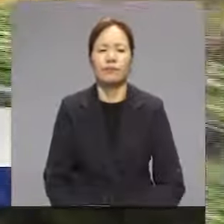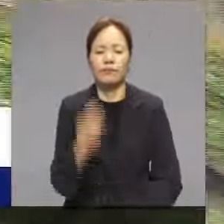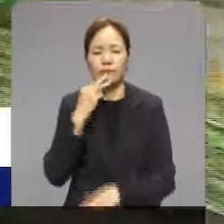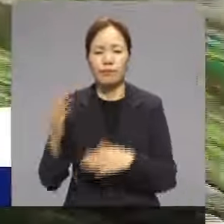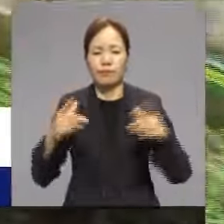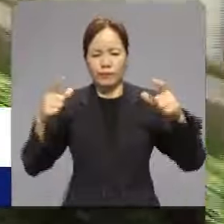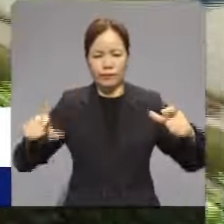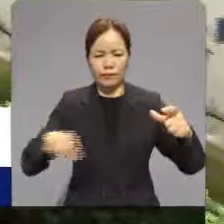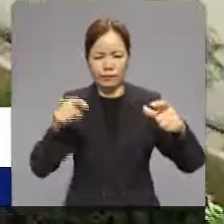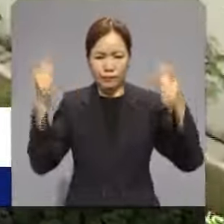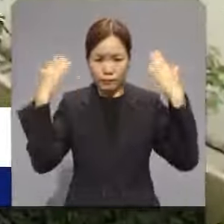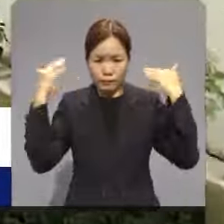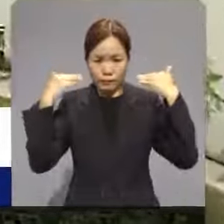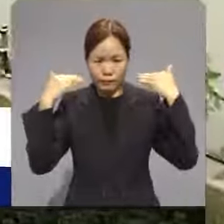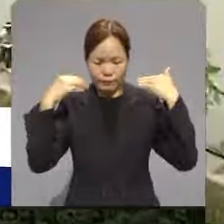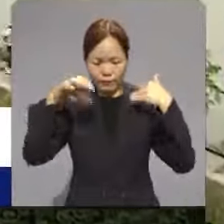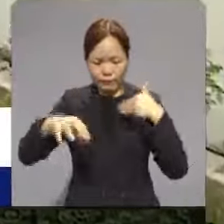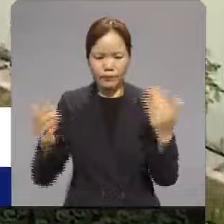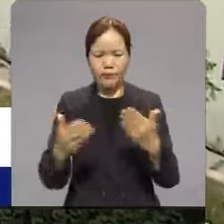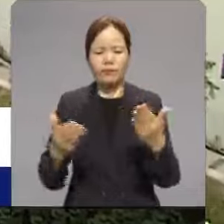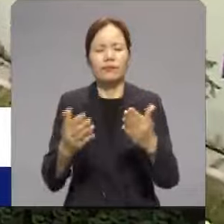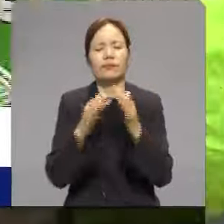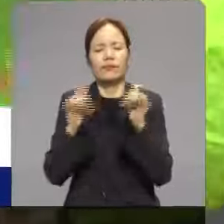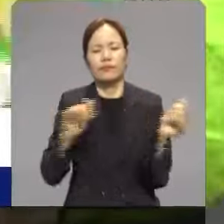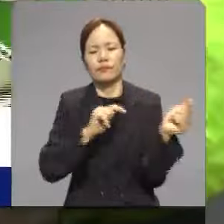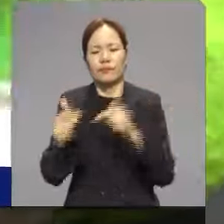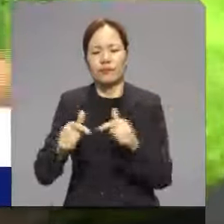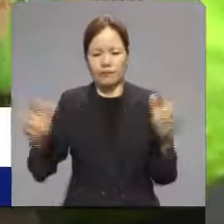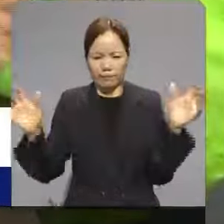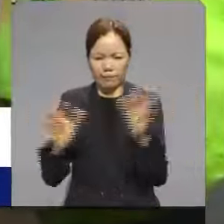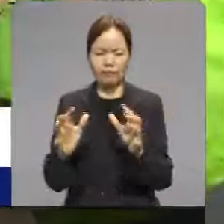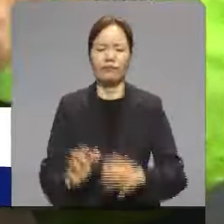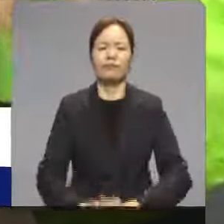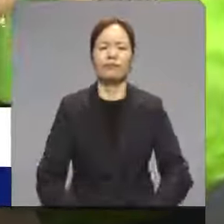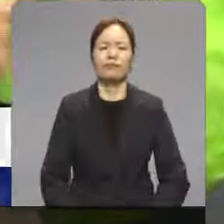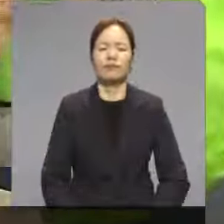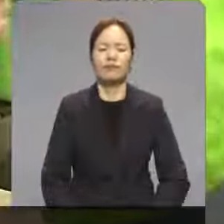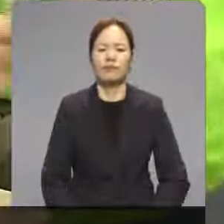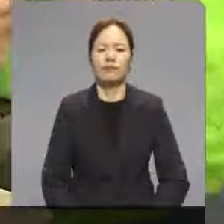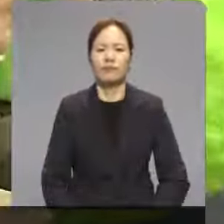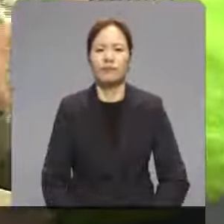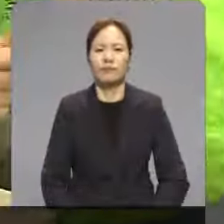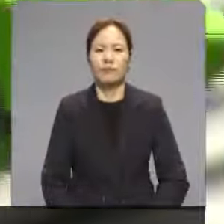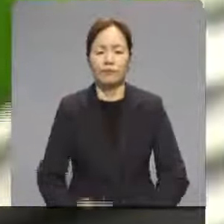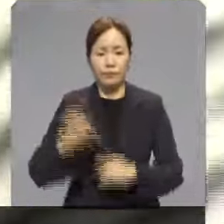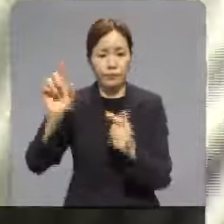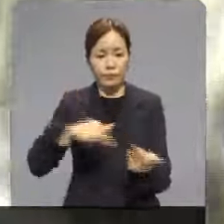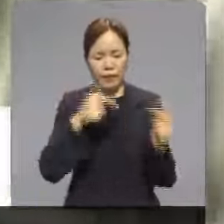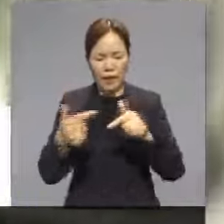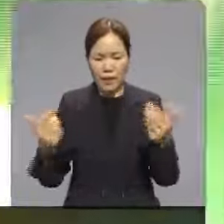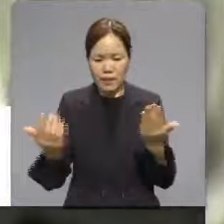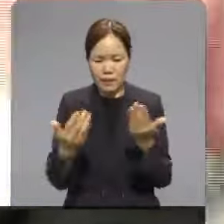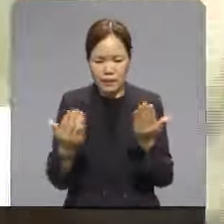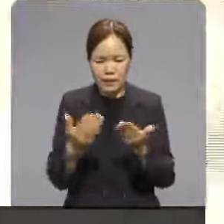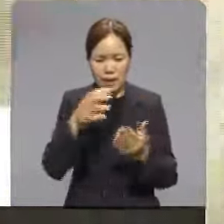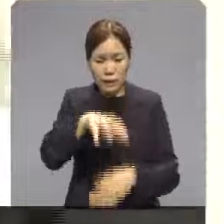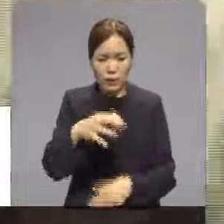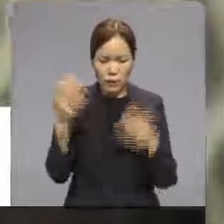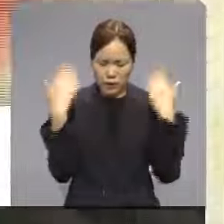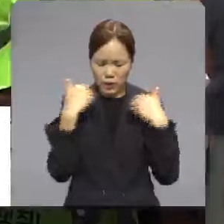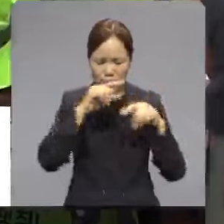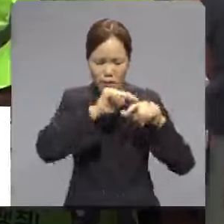경기도 내 각급 학교에서 근무하는 교육 공무직들이 한자리에 모였습니다. 하루 동안 일터인 학교 현장을